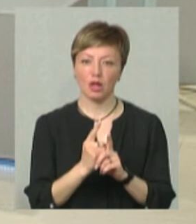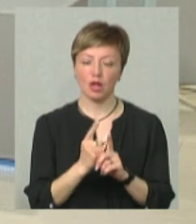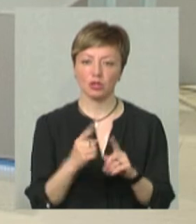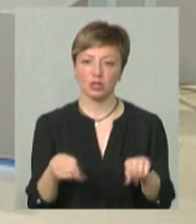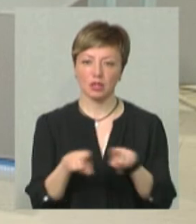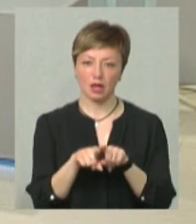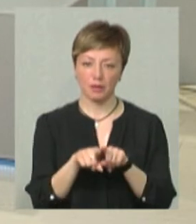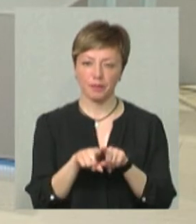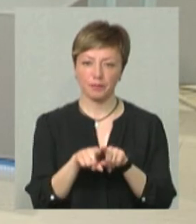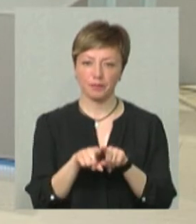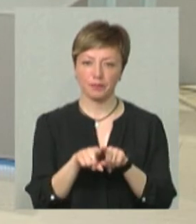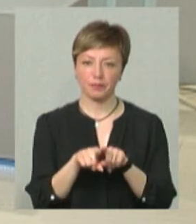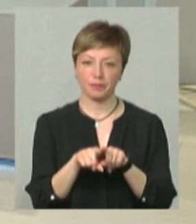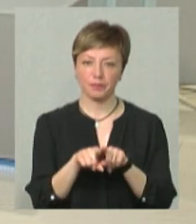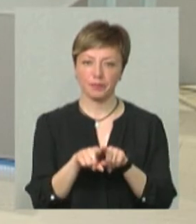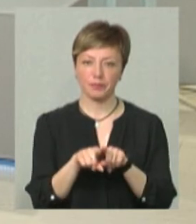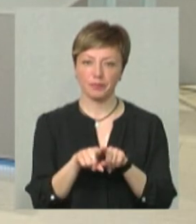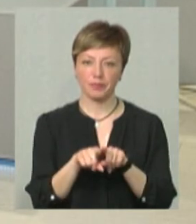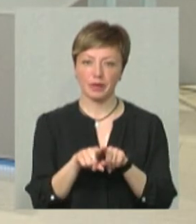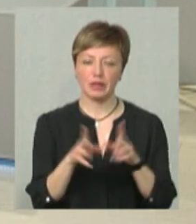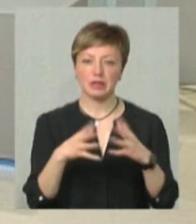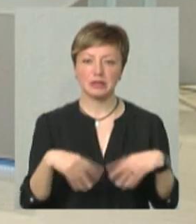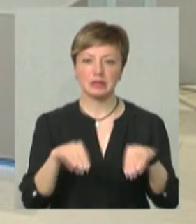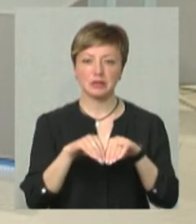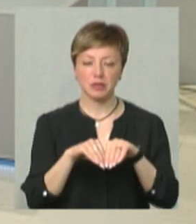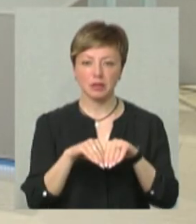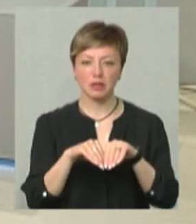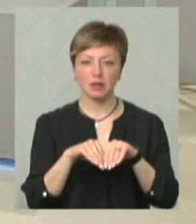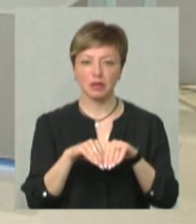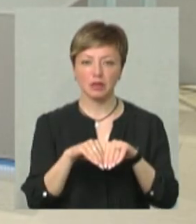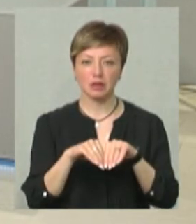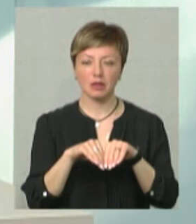таке, я не знаю. Патронатні сім'ї. Так. Патронажні сім'ї.